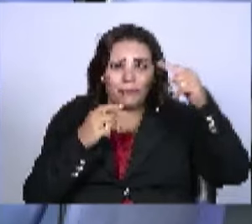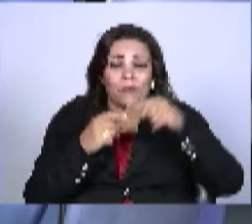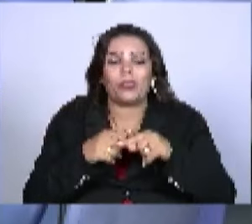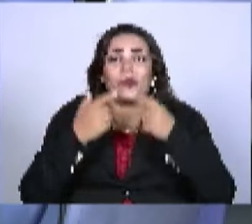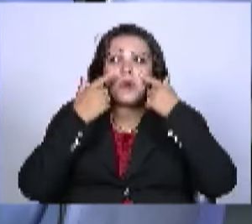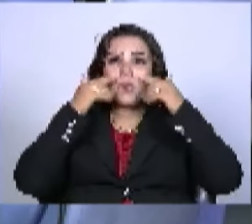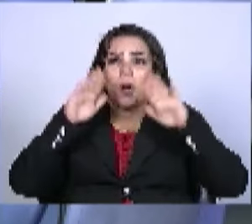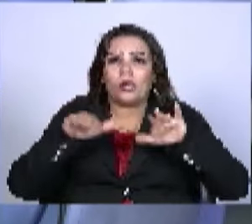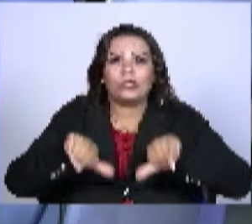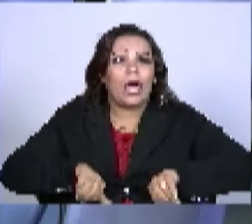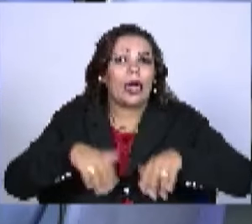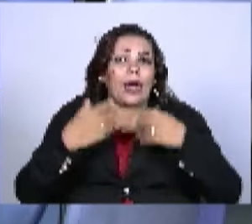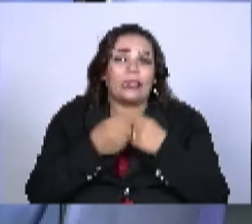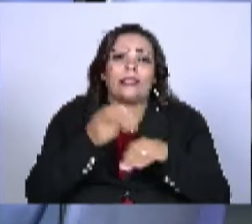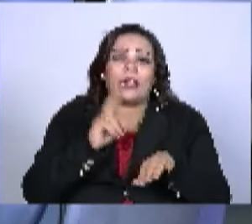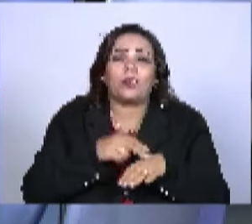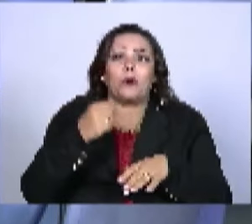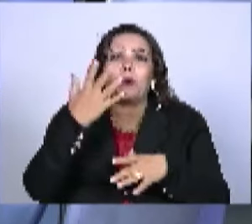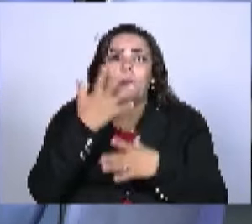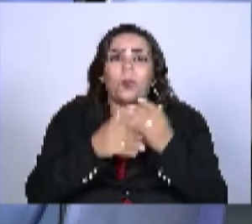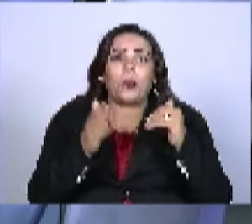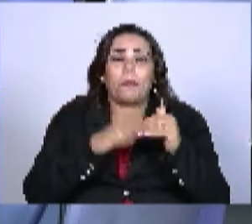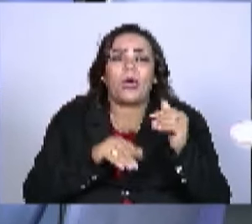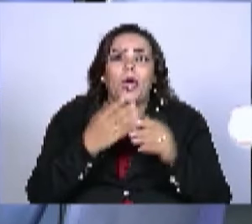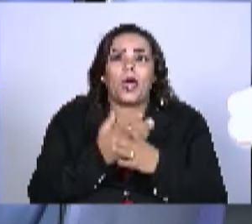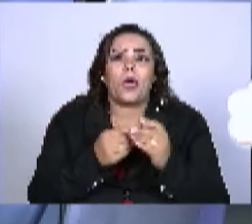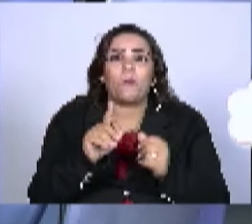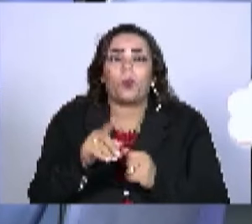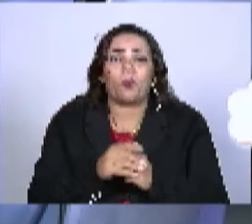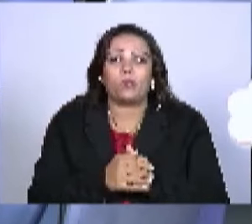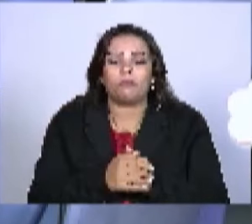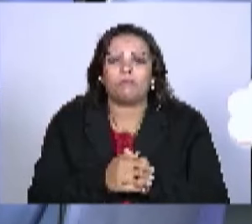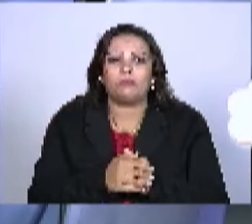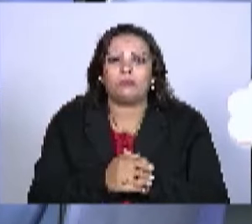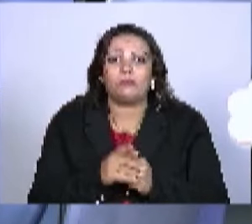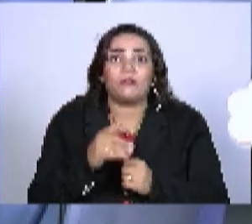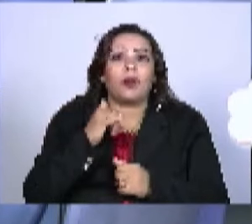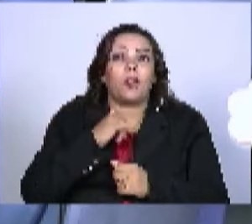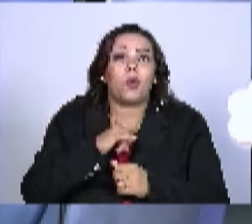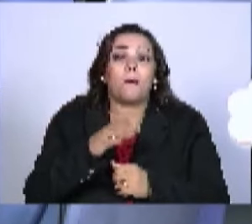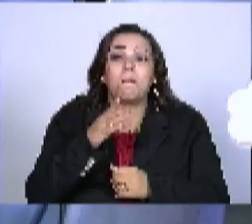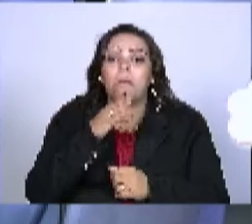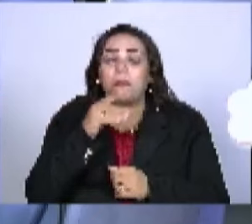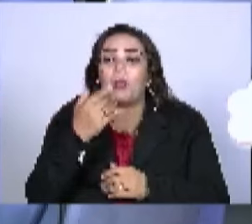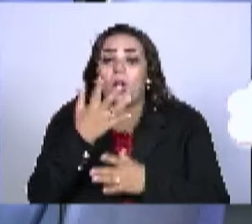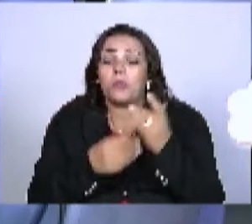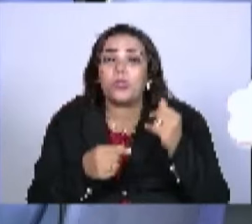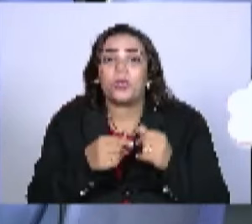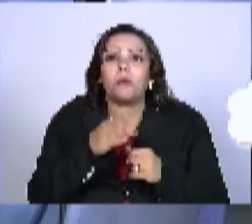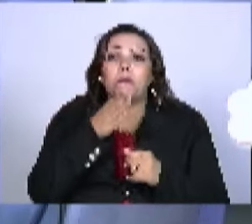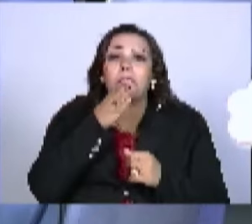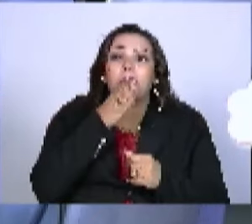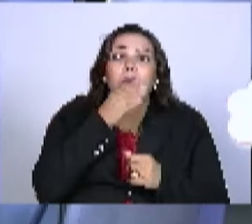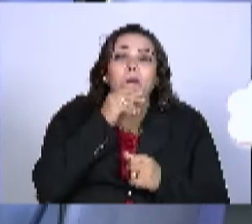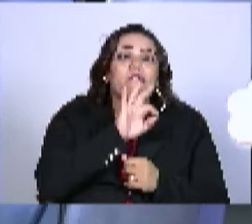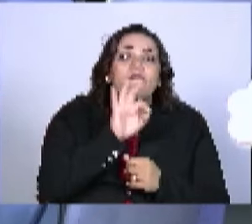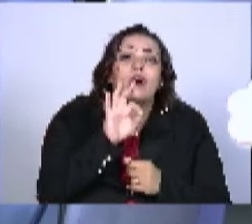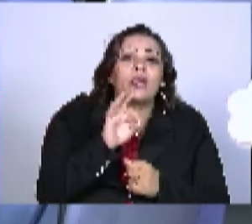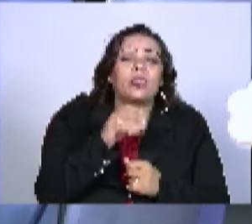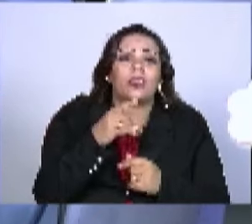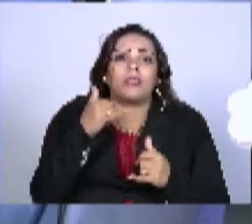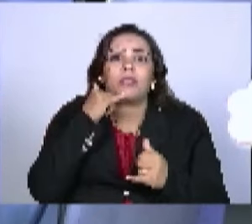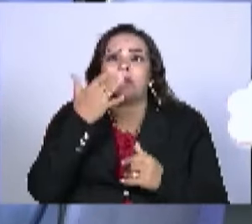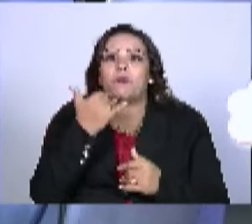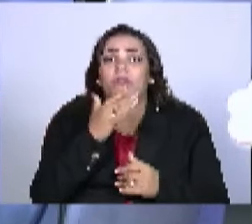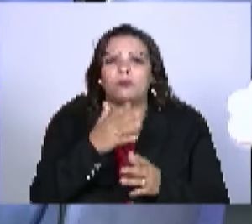احلى ايامي معاه ثاني ويربي ابنه ا غير دايما سؤال ابني عليه نعرفش عنه حاجه ولا بيتواصل معانا